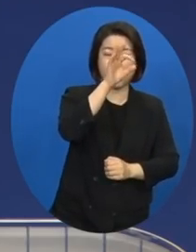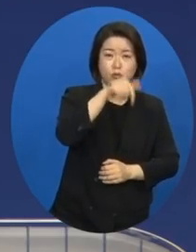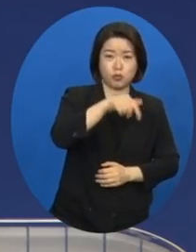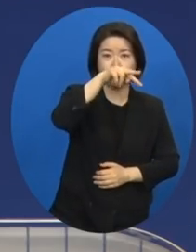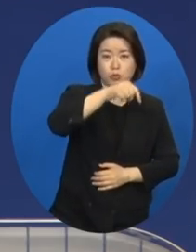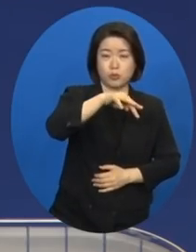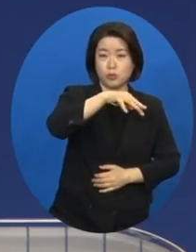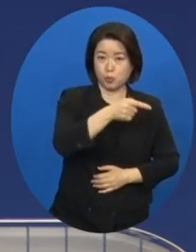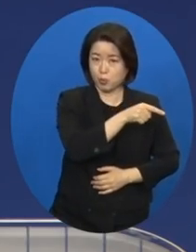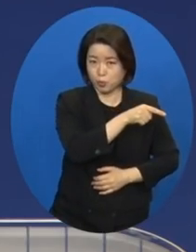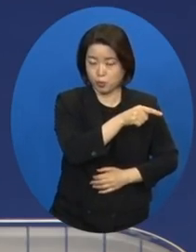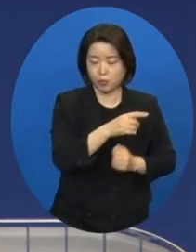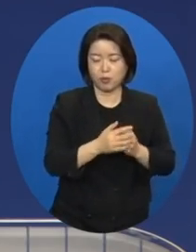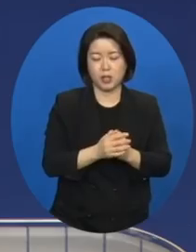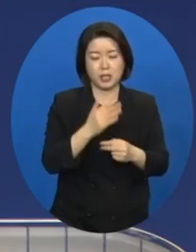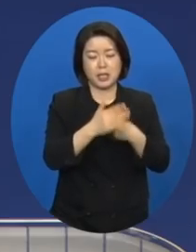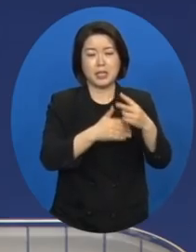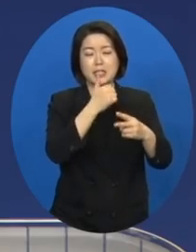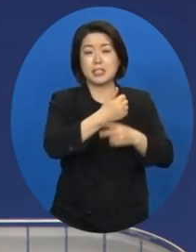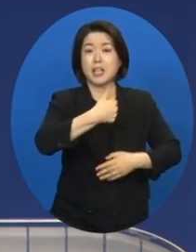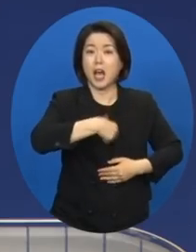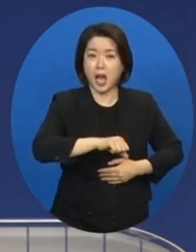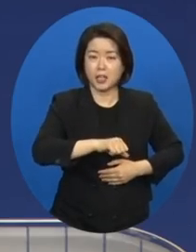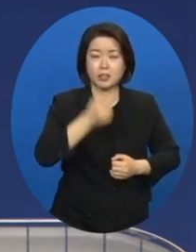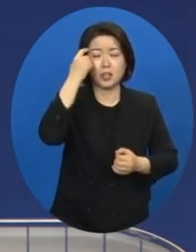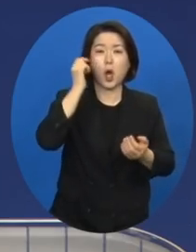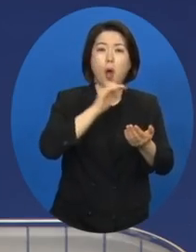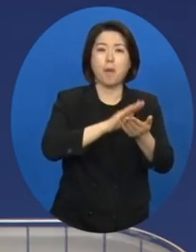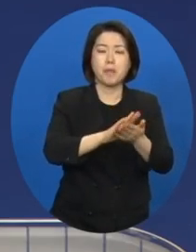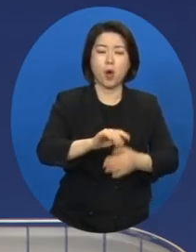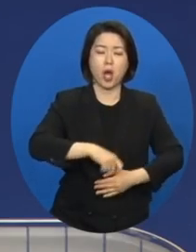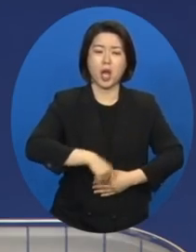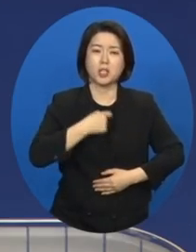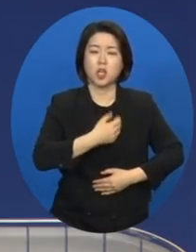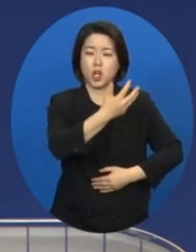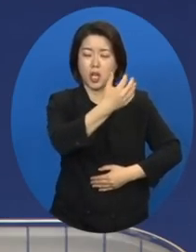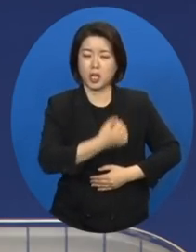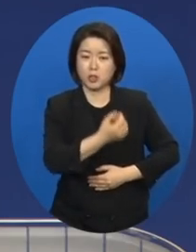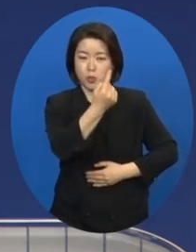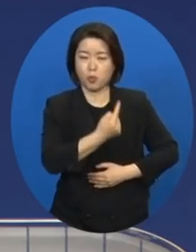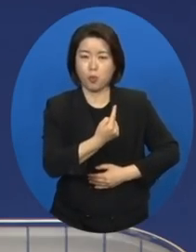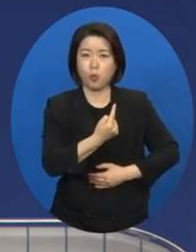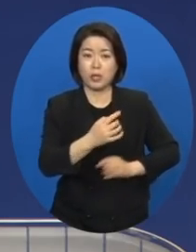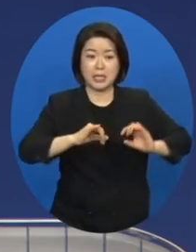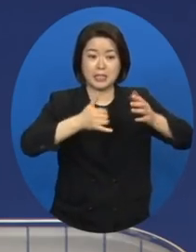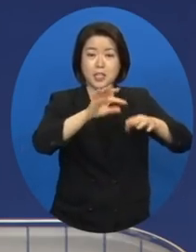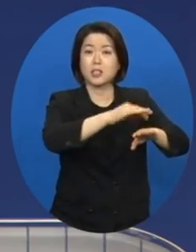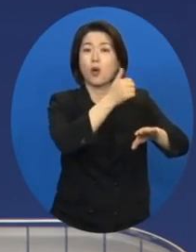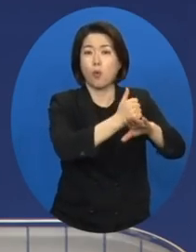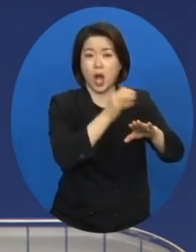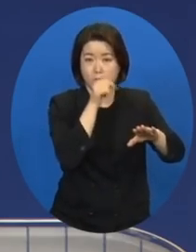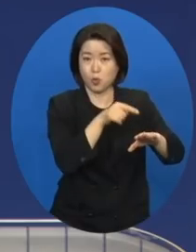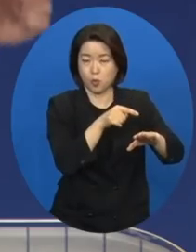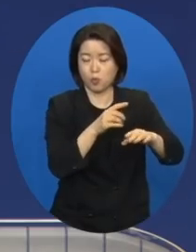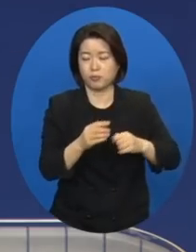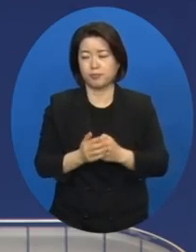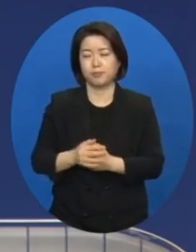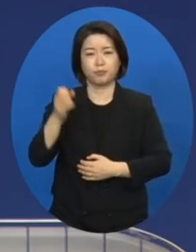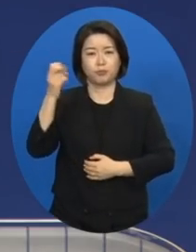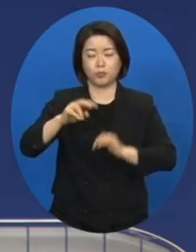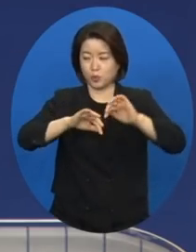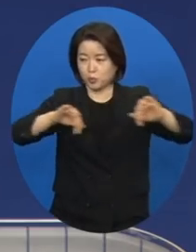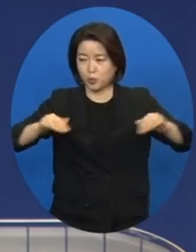아우구스투스, 신의 아들이면서 평화와 정의를 가져온 왕이 있었다라고 지금 누가가 소개하고 있고, 또